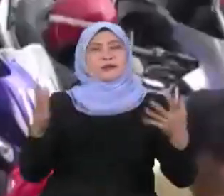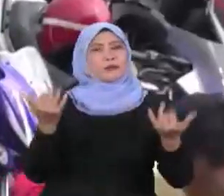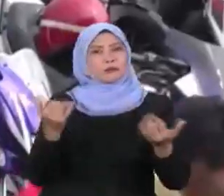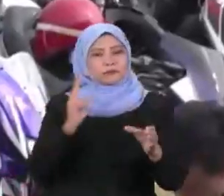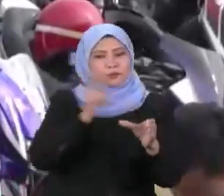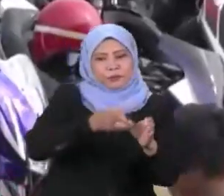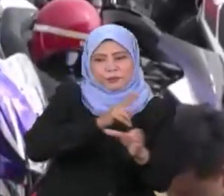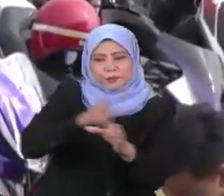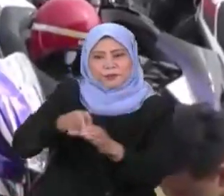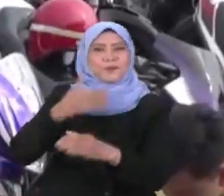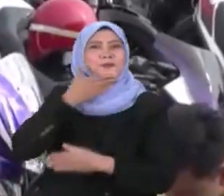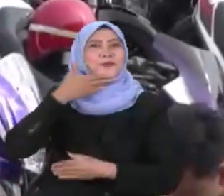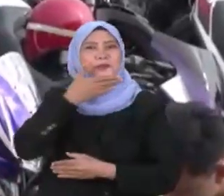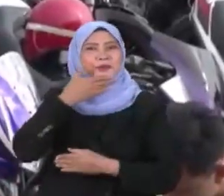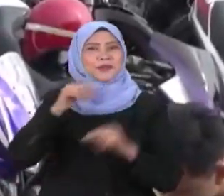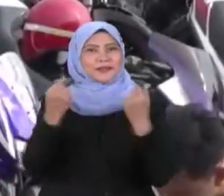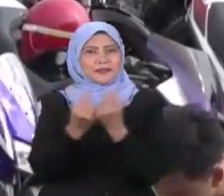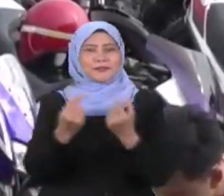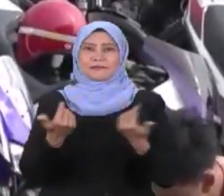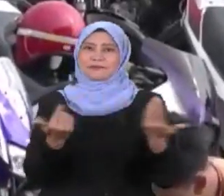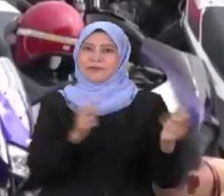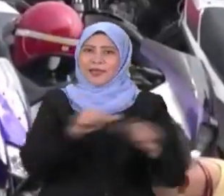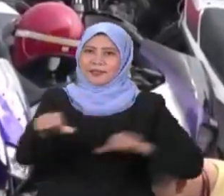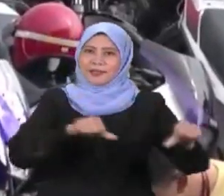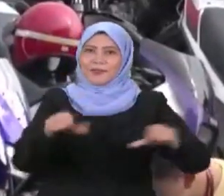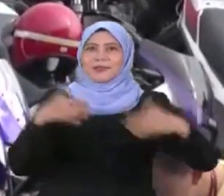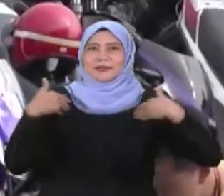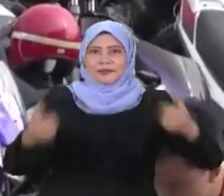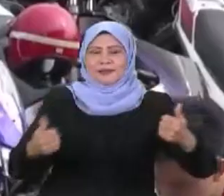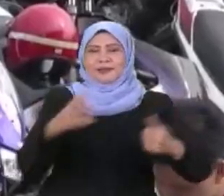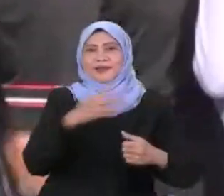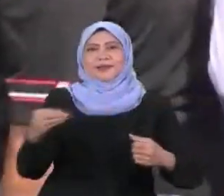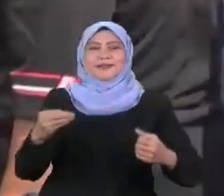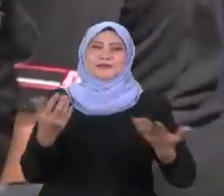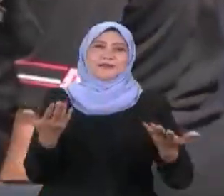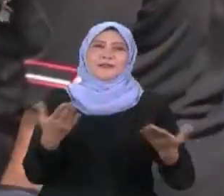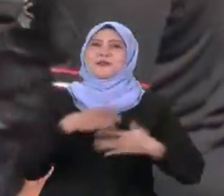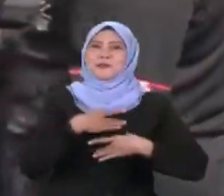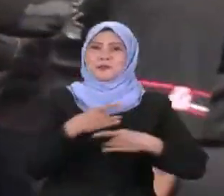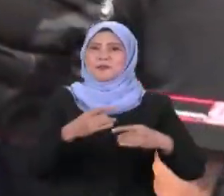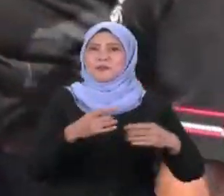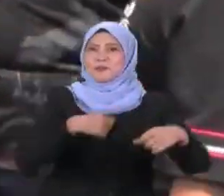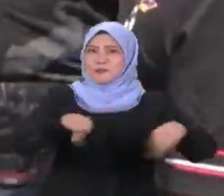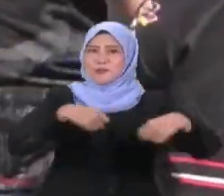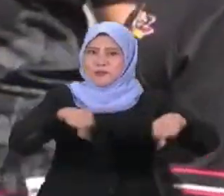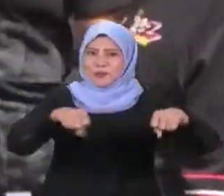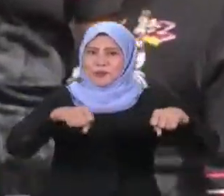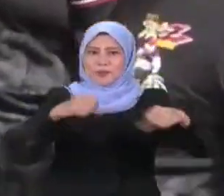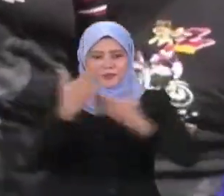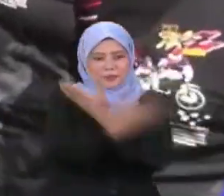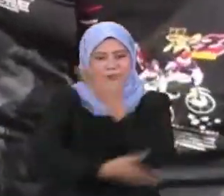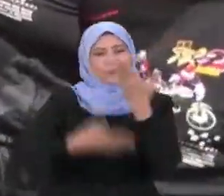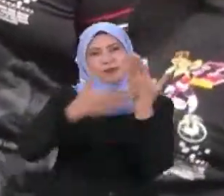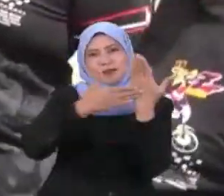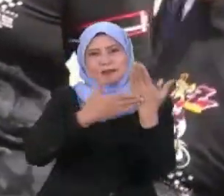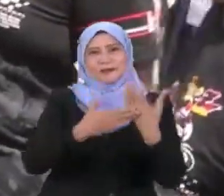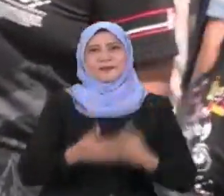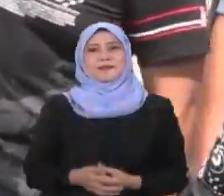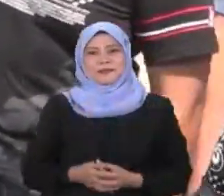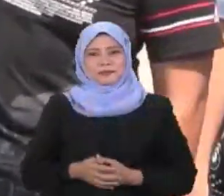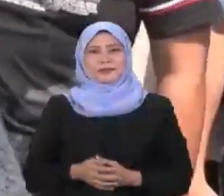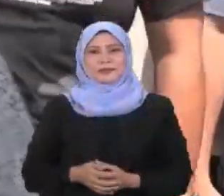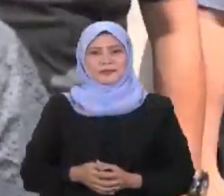mode secara sehat dan membina suasana positif dalam kalangan pecinta sukaan pemutaran dari seluruh negara